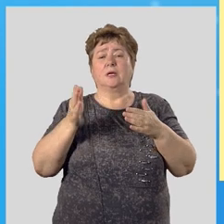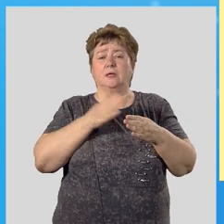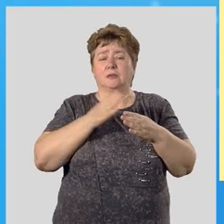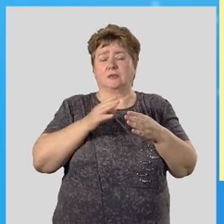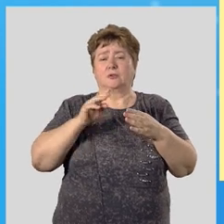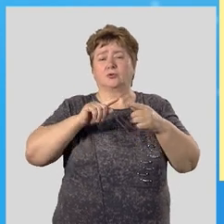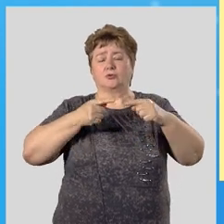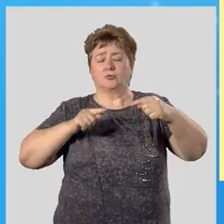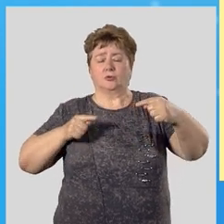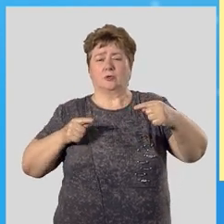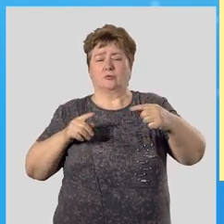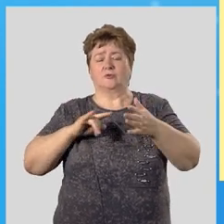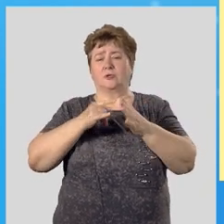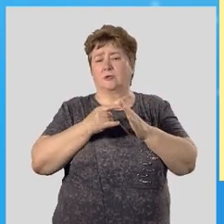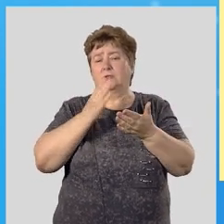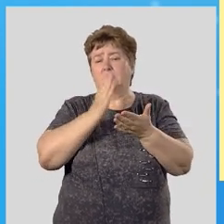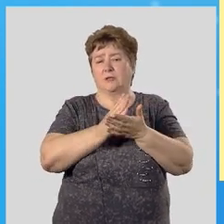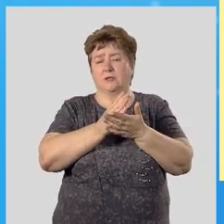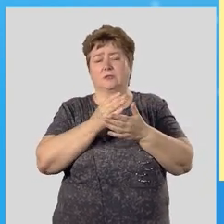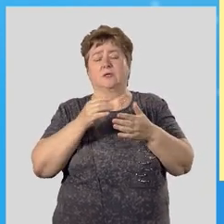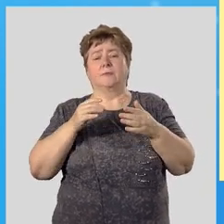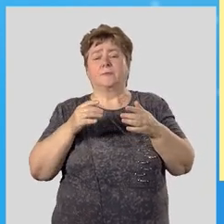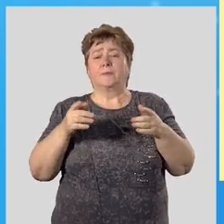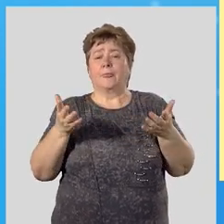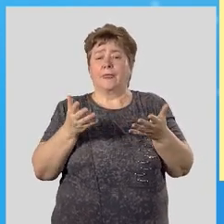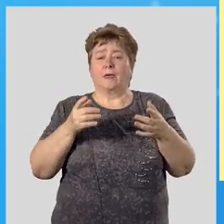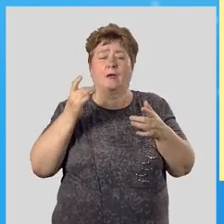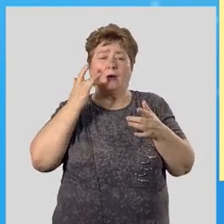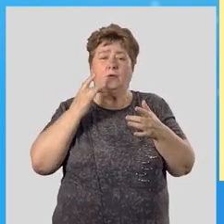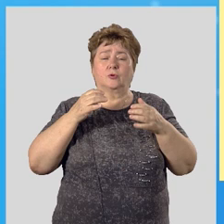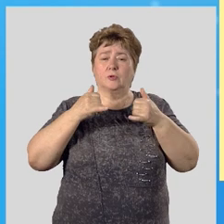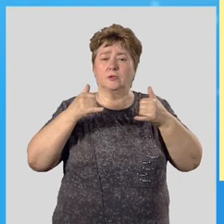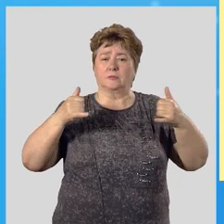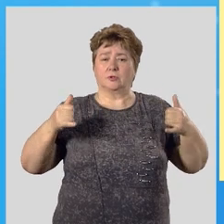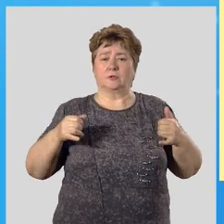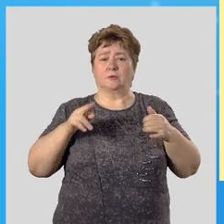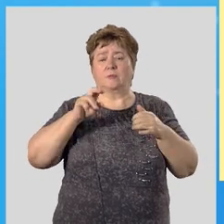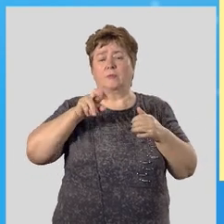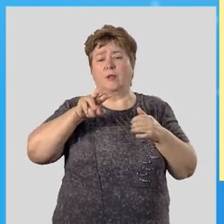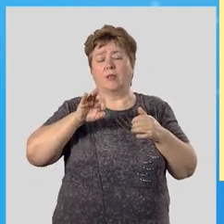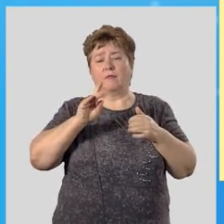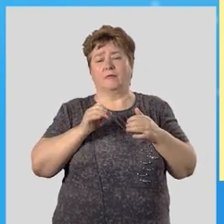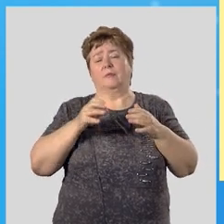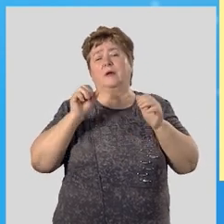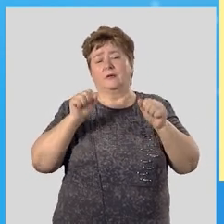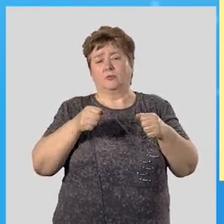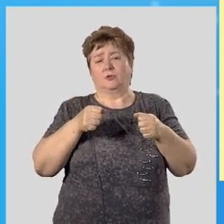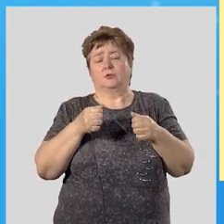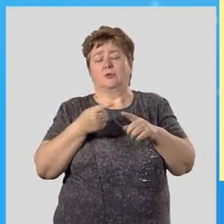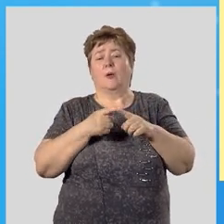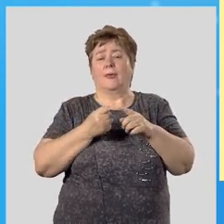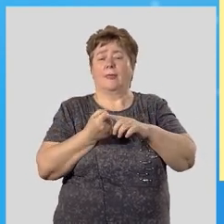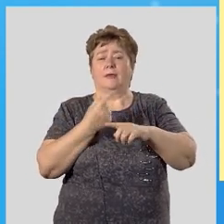класса жгутиконосцы имеются такие, которые размножаются половым способом.